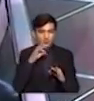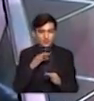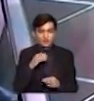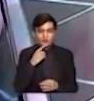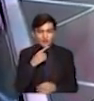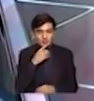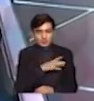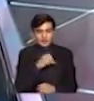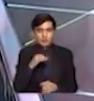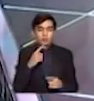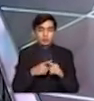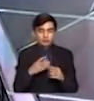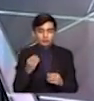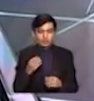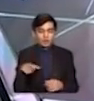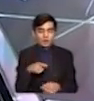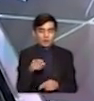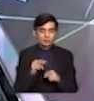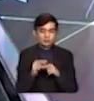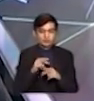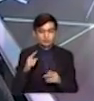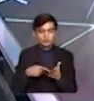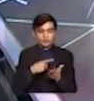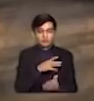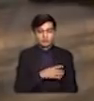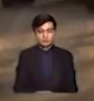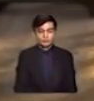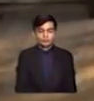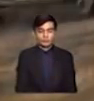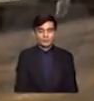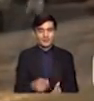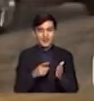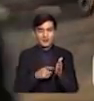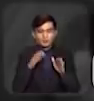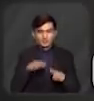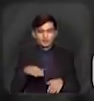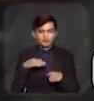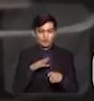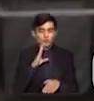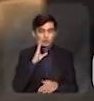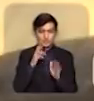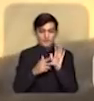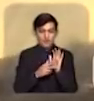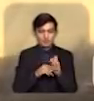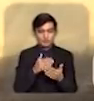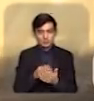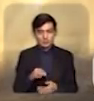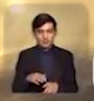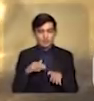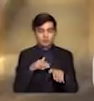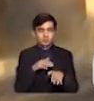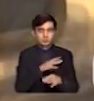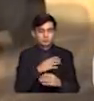өкілдерінен қосымша жол салуды талап етуде. Қарағандыға кіреберіс жол таңғы сағат 8. Қаңтарылып